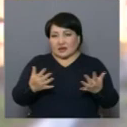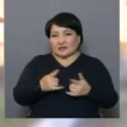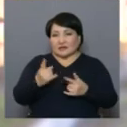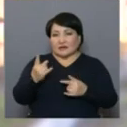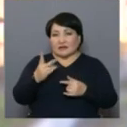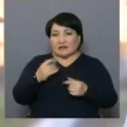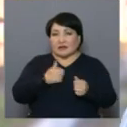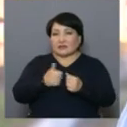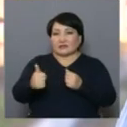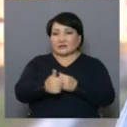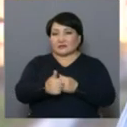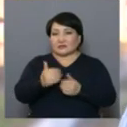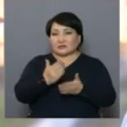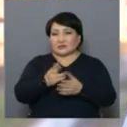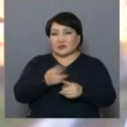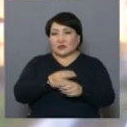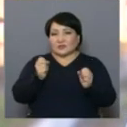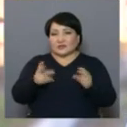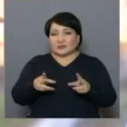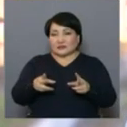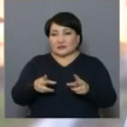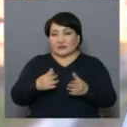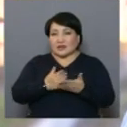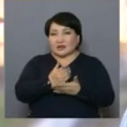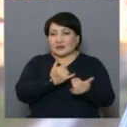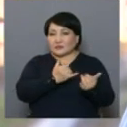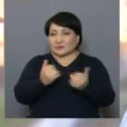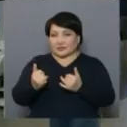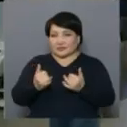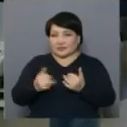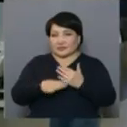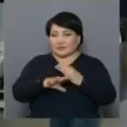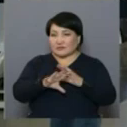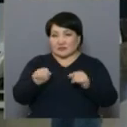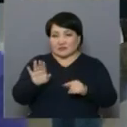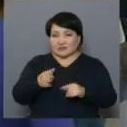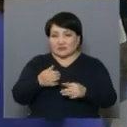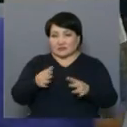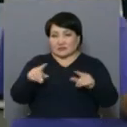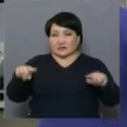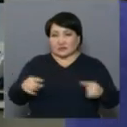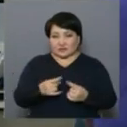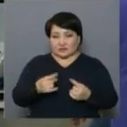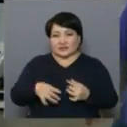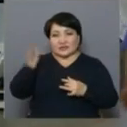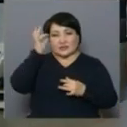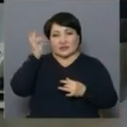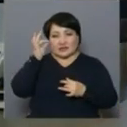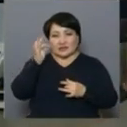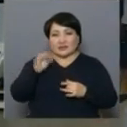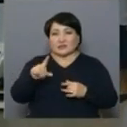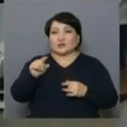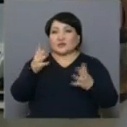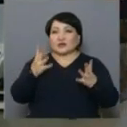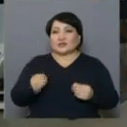тұрған қауіпсіз қызметтің арқасында оның бәрі тоқтатылады. Еске сала кетейік, дүйсенбі күні